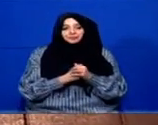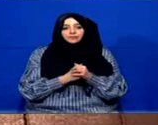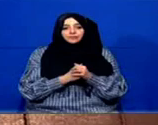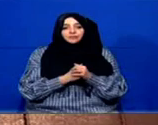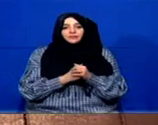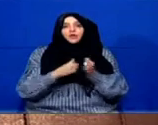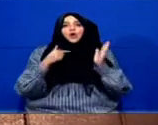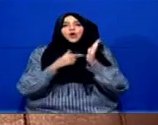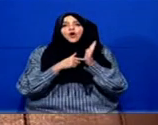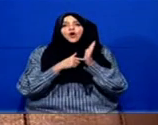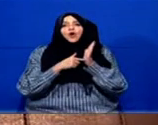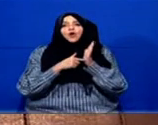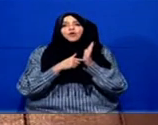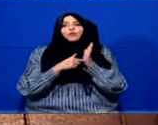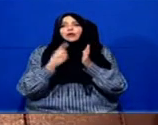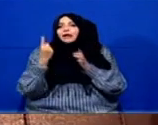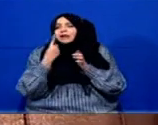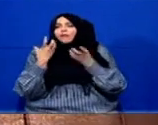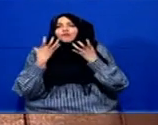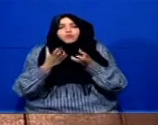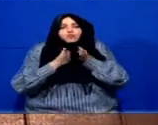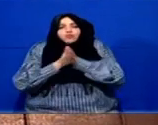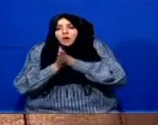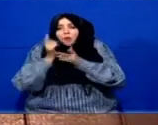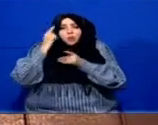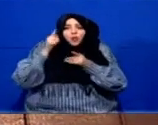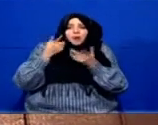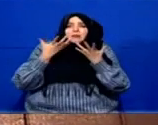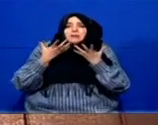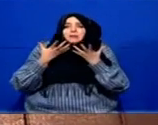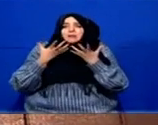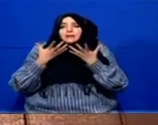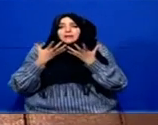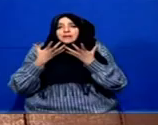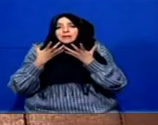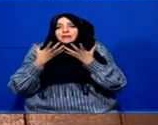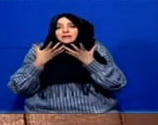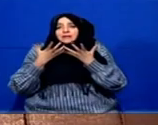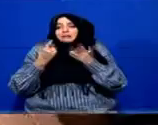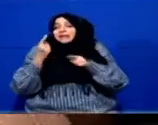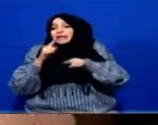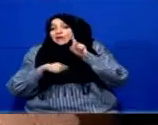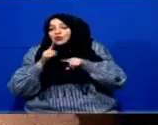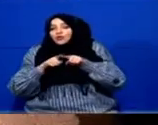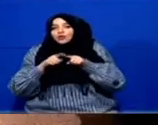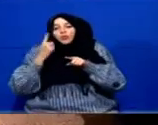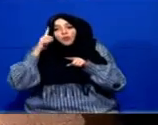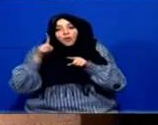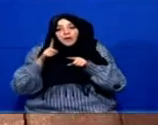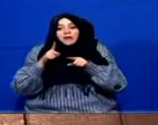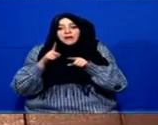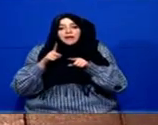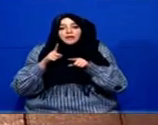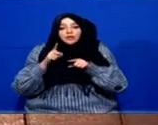الاجتهاد مطروح يقينا ولكن لا تتعطل نعم النبي